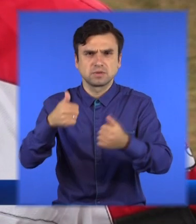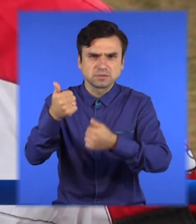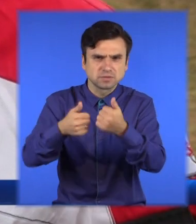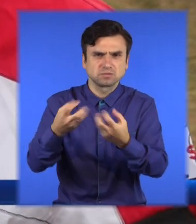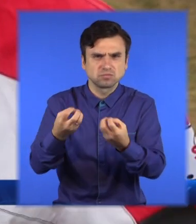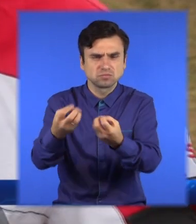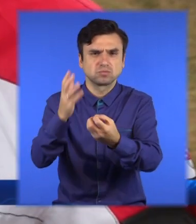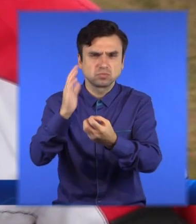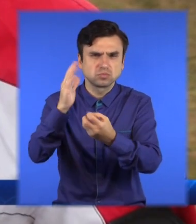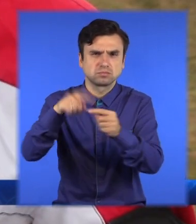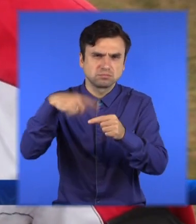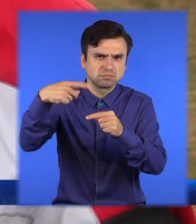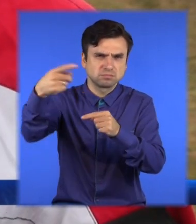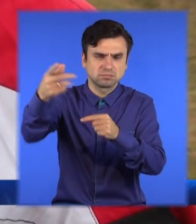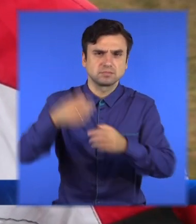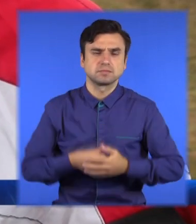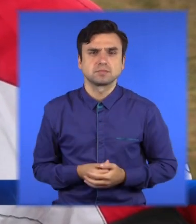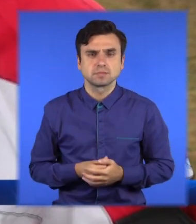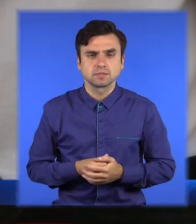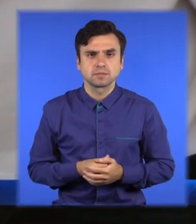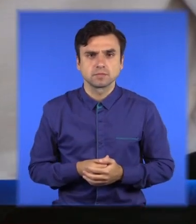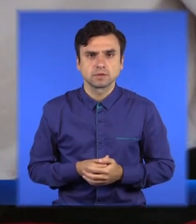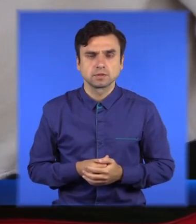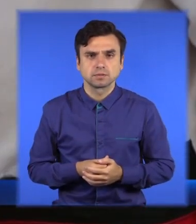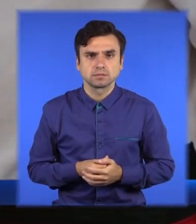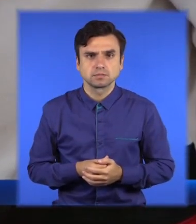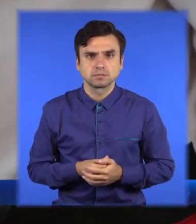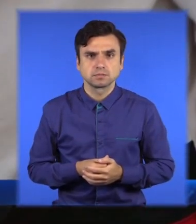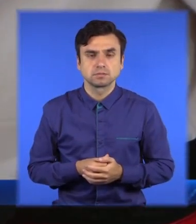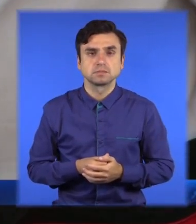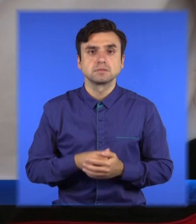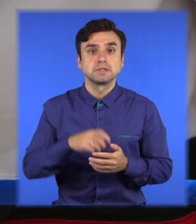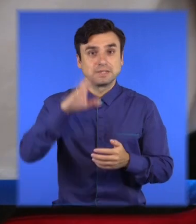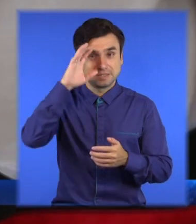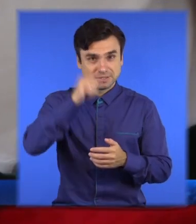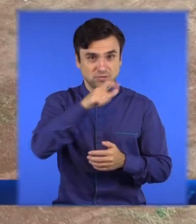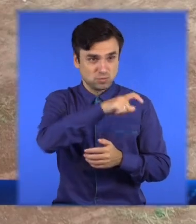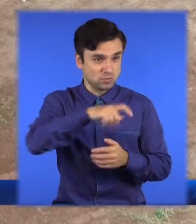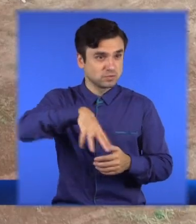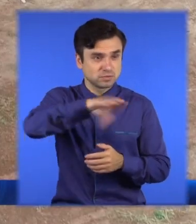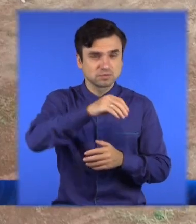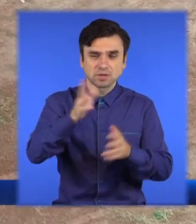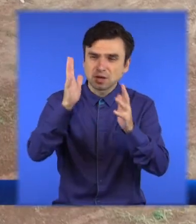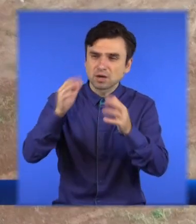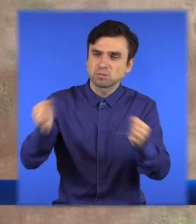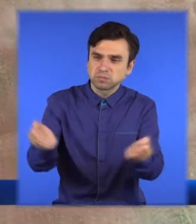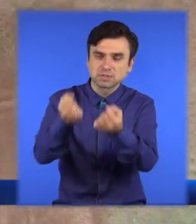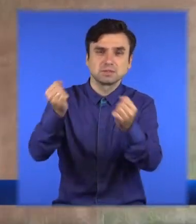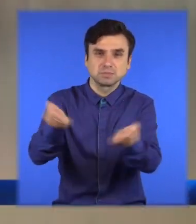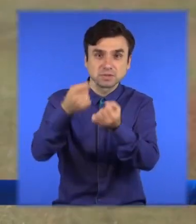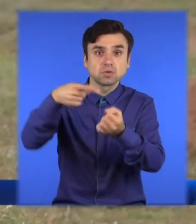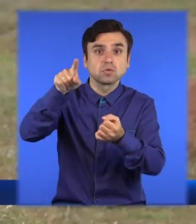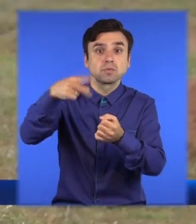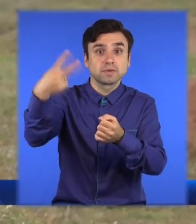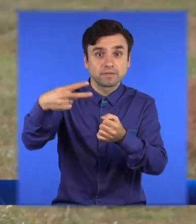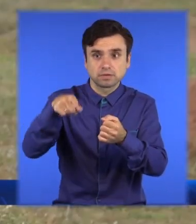Бондар. Він же й головний суддя автокросу. Його шлях розпочався задовго до появи цих змагань у Кривому Розі. Зараз в нього інша роль у